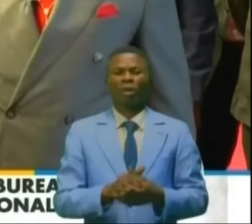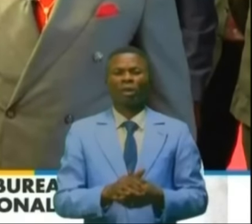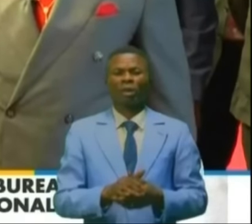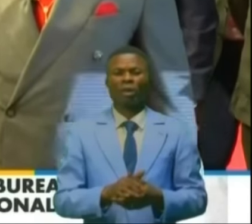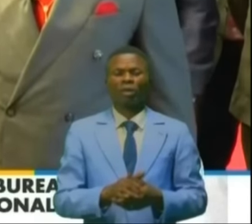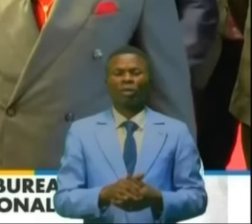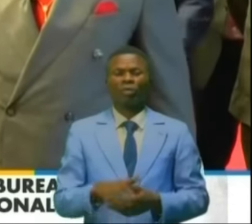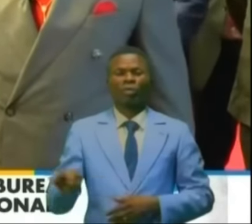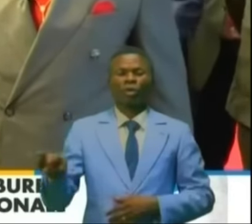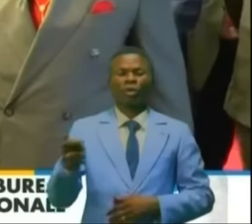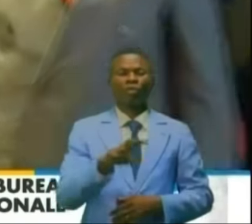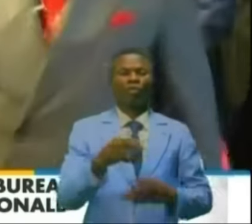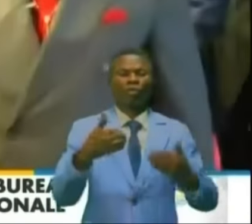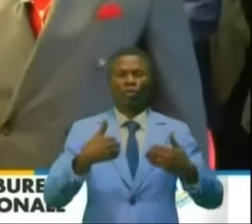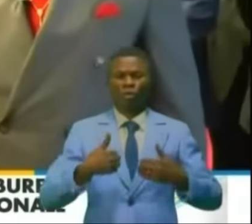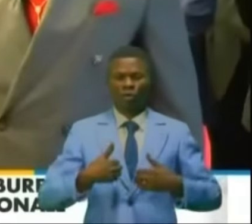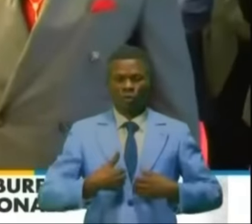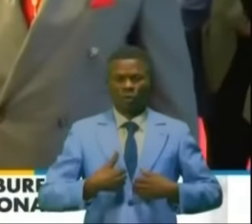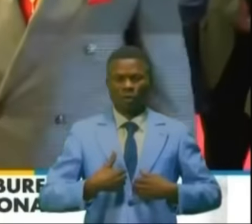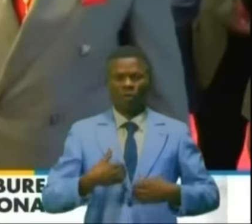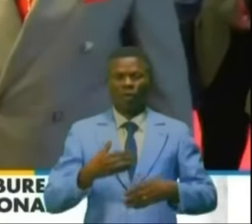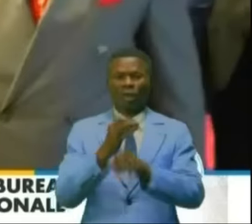vous avez le marteau,